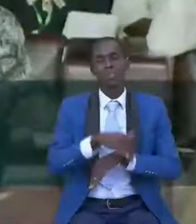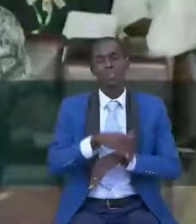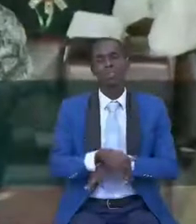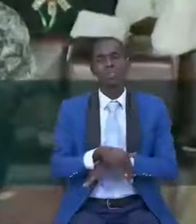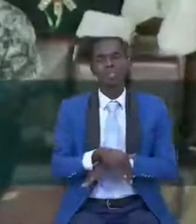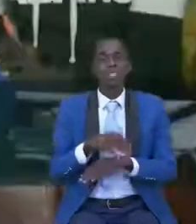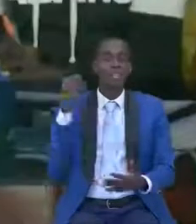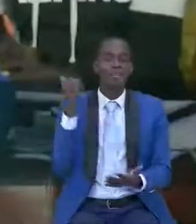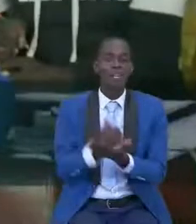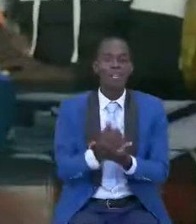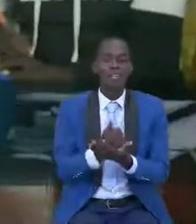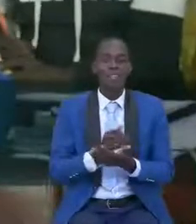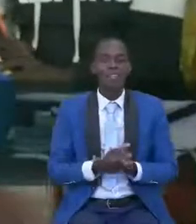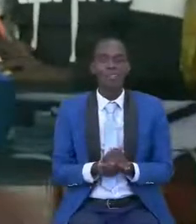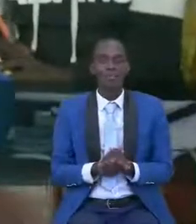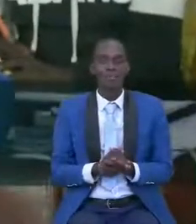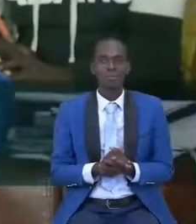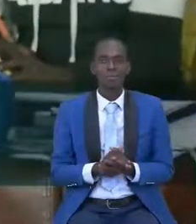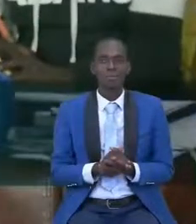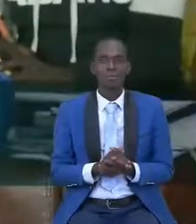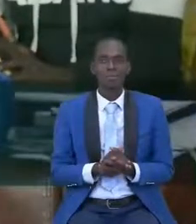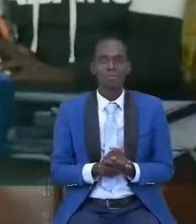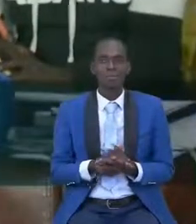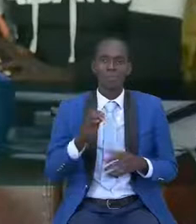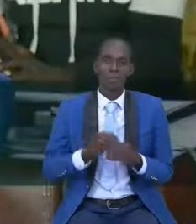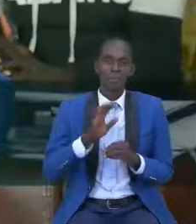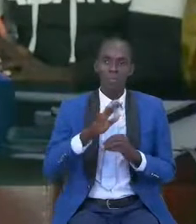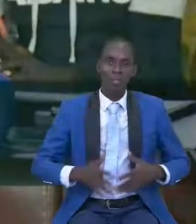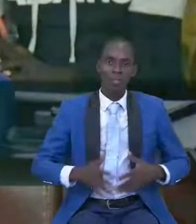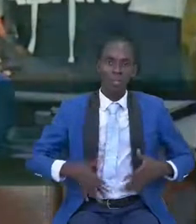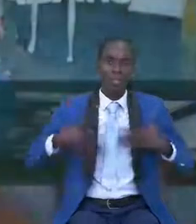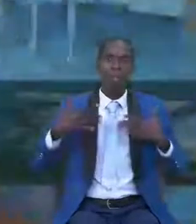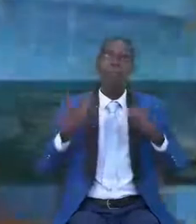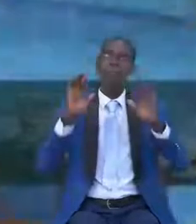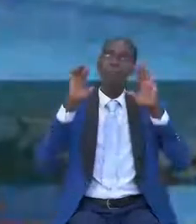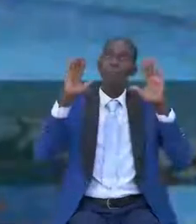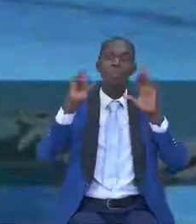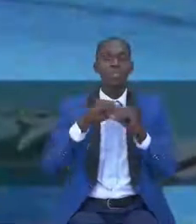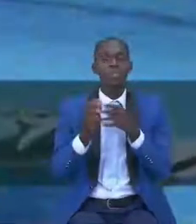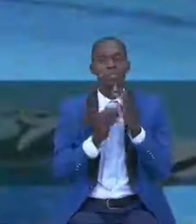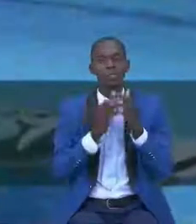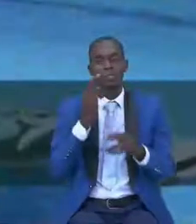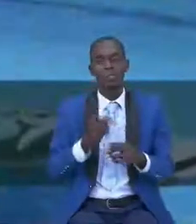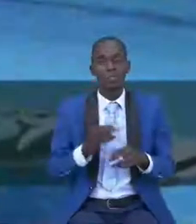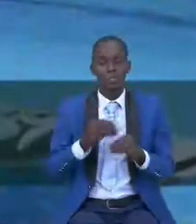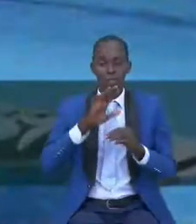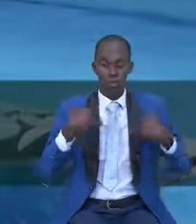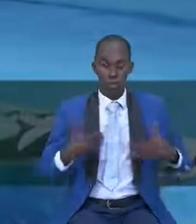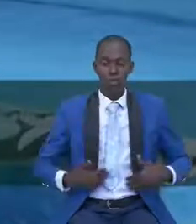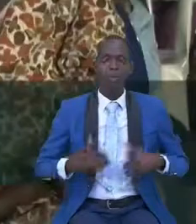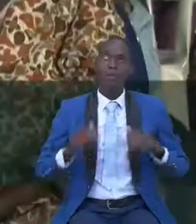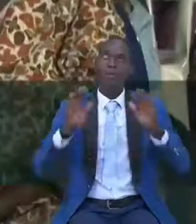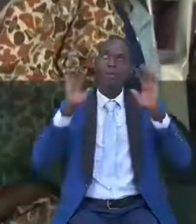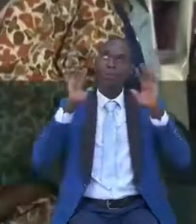Les signes et les prodiges ce soir. Amen. Dans ta vie, signes et